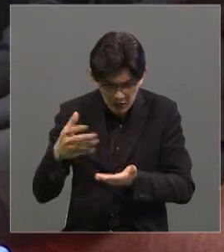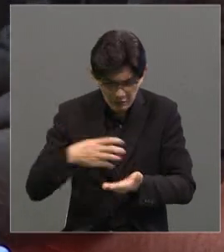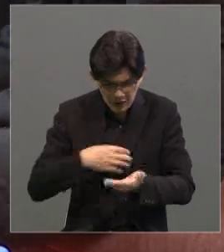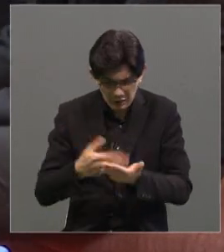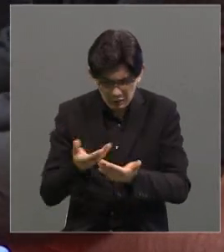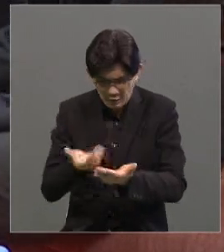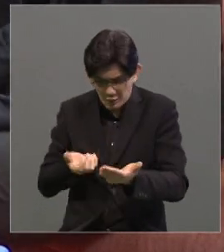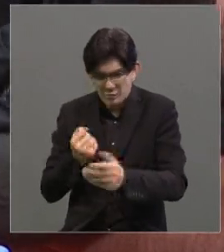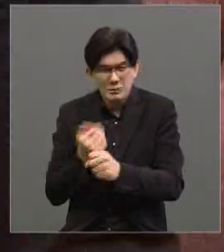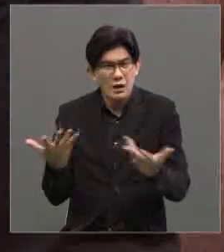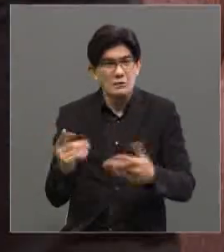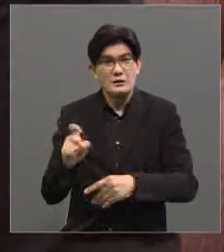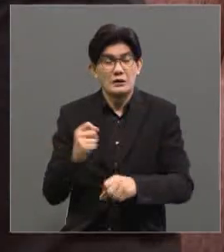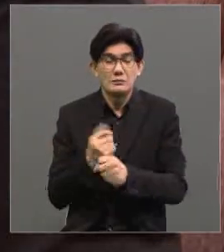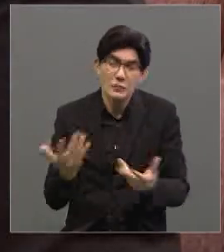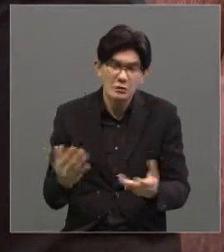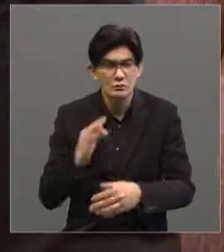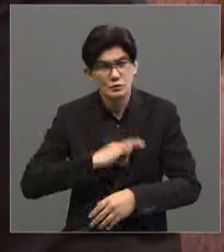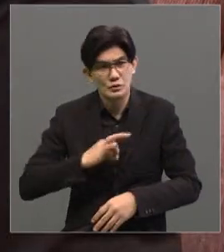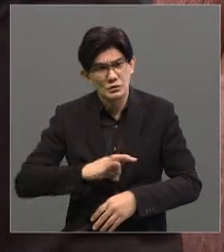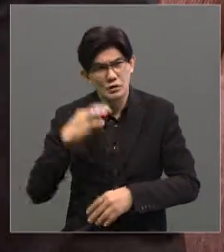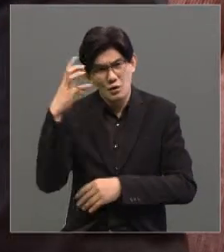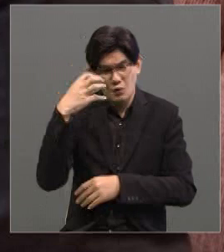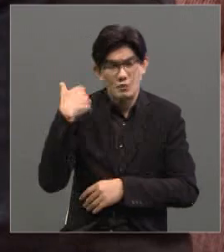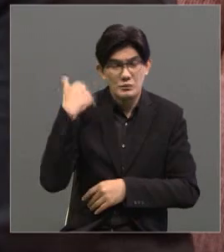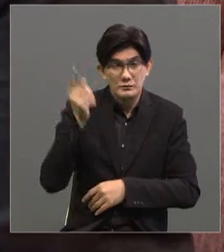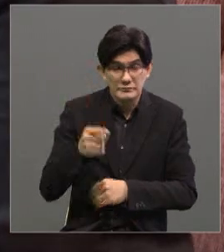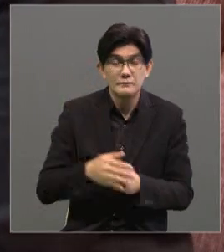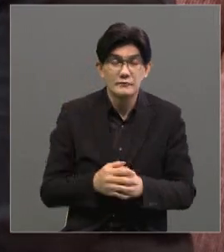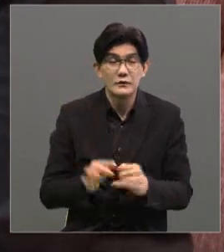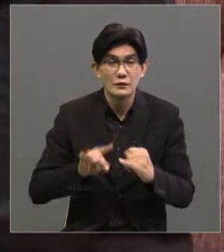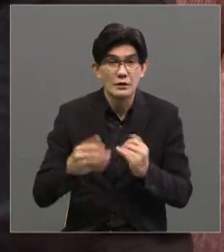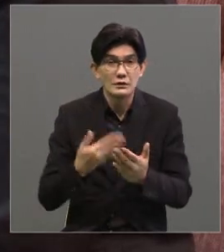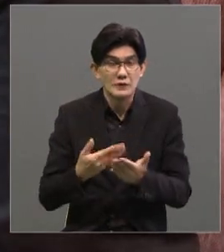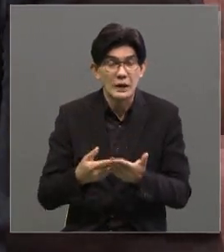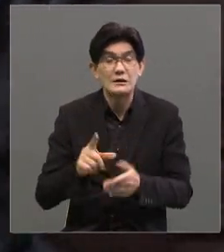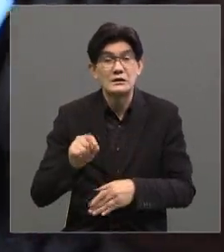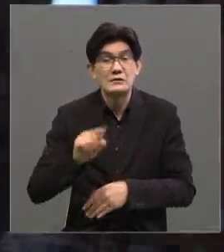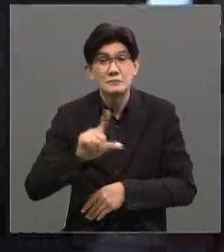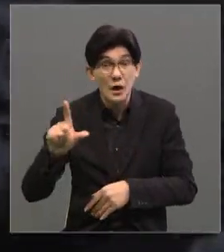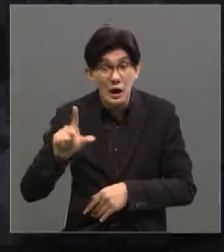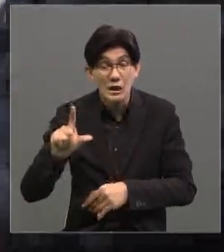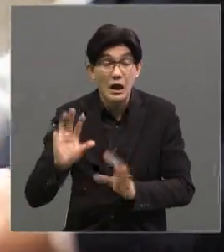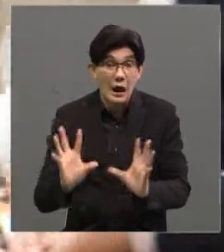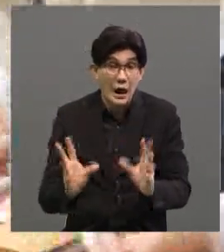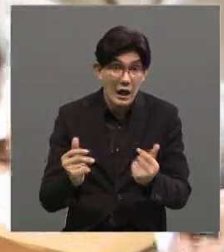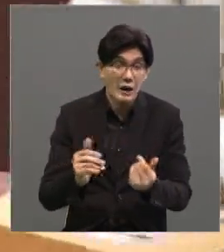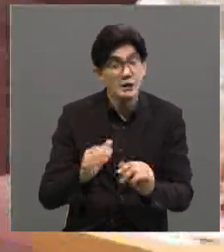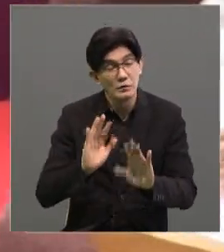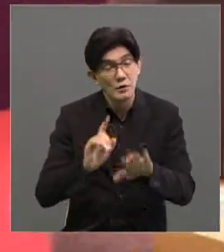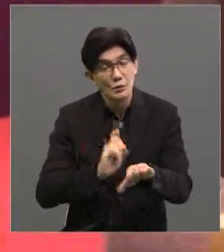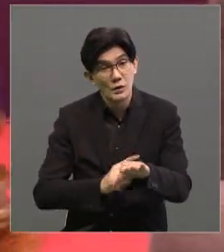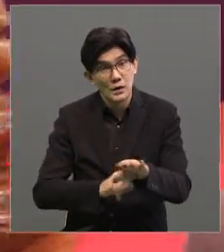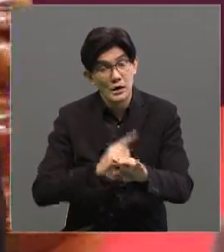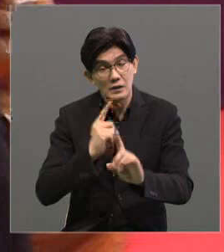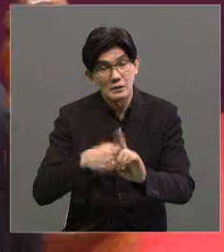มันก็มีอีกหลายเรื่องราวจนทำให้รู้สึกว่าถูกหลอกแล้วแหละท้ายที่สุด 0เงินไปเกือบ20ล้านบาทในเวลาเพียงแค่